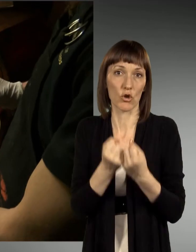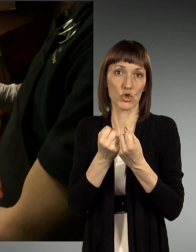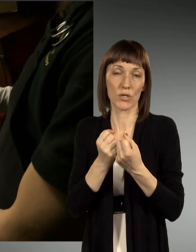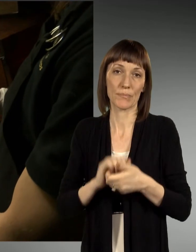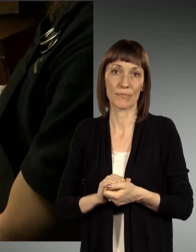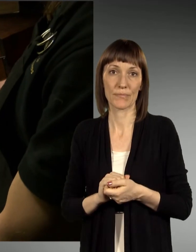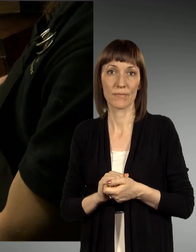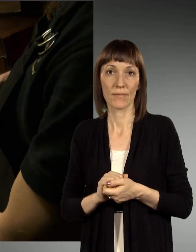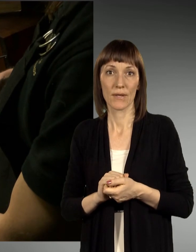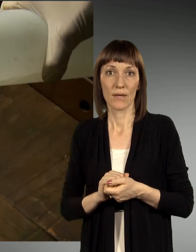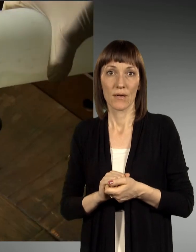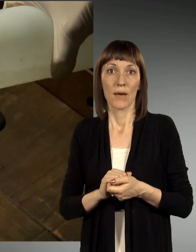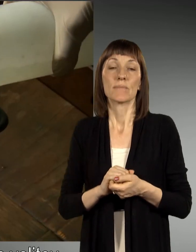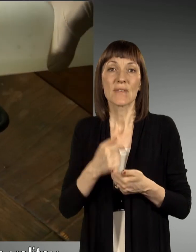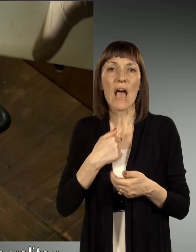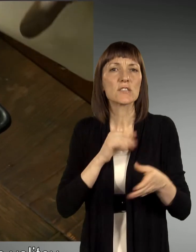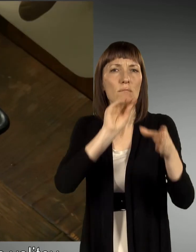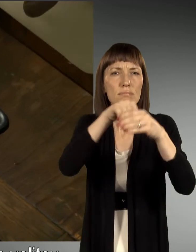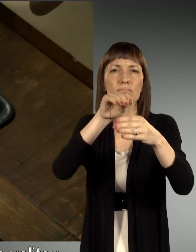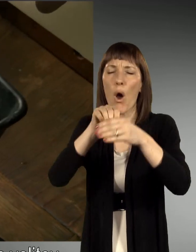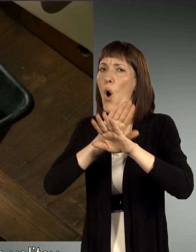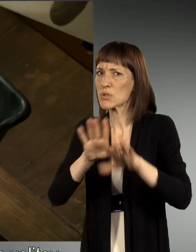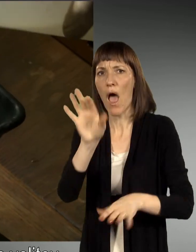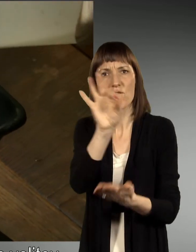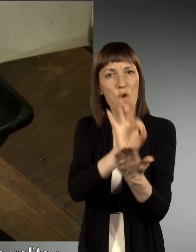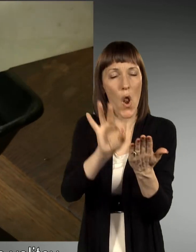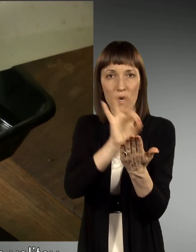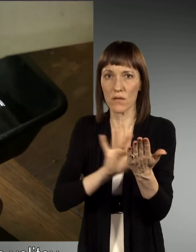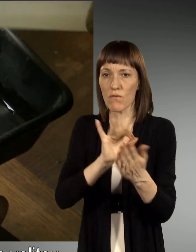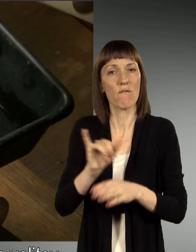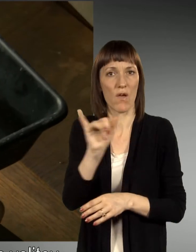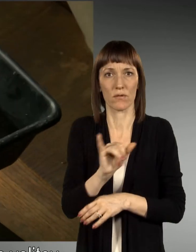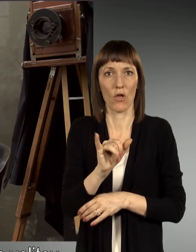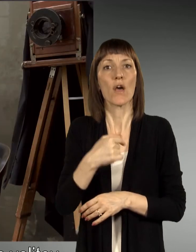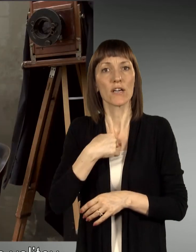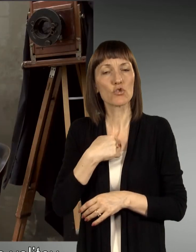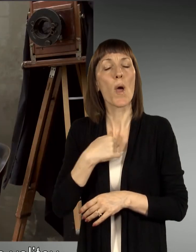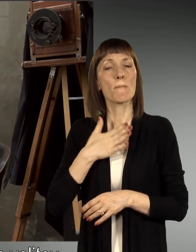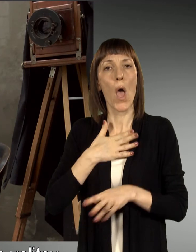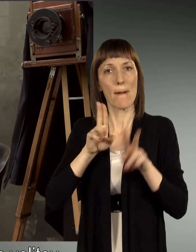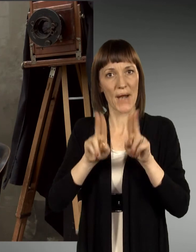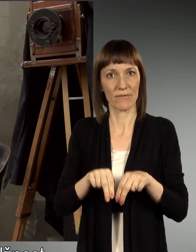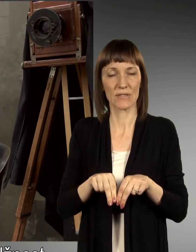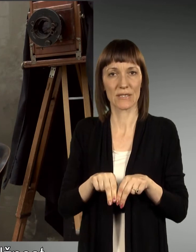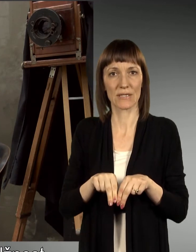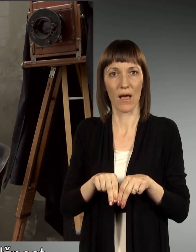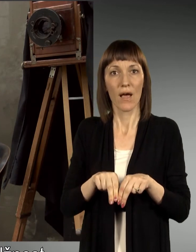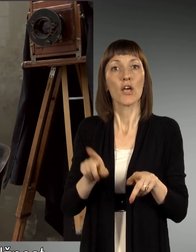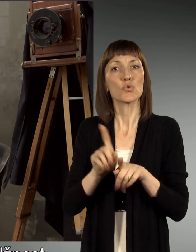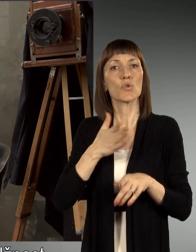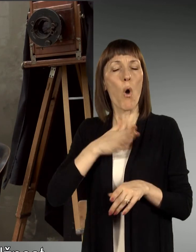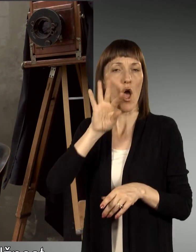moral rešiti. Jaz se odližujem vseh volitev, zatek pač je to moja pravica in